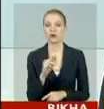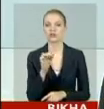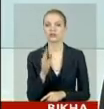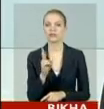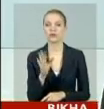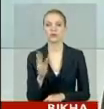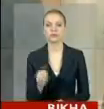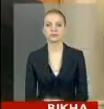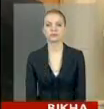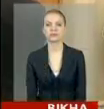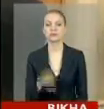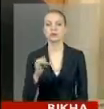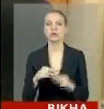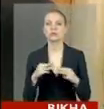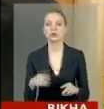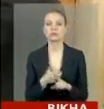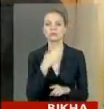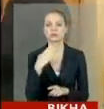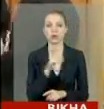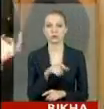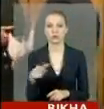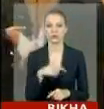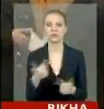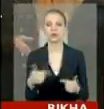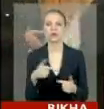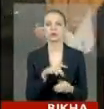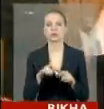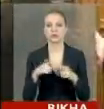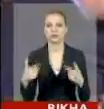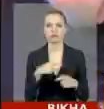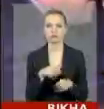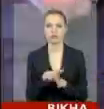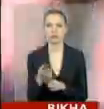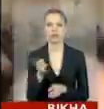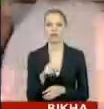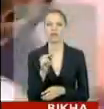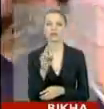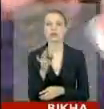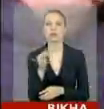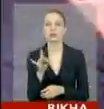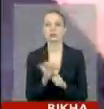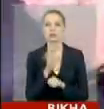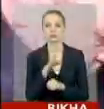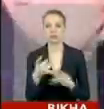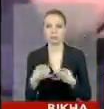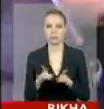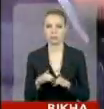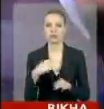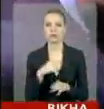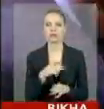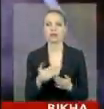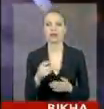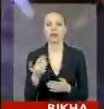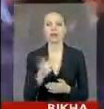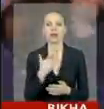Червакова. У парламенті забагато люду. Гостьова ложа переповнена. Навіть Чорномирдіна посадили на балконі.